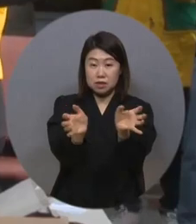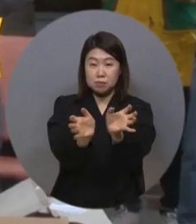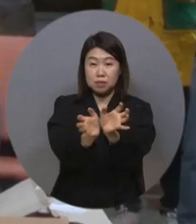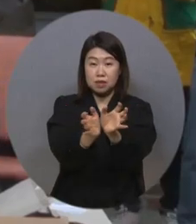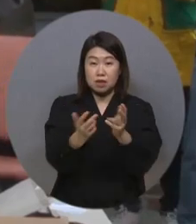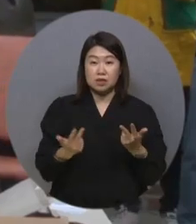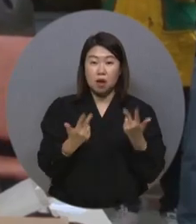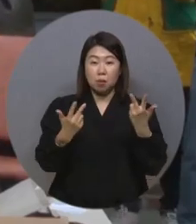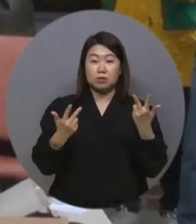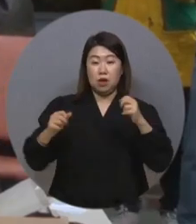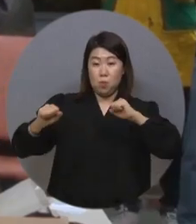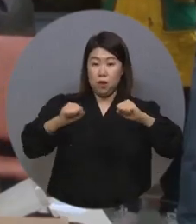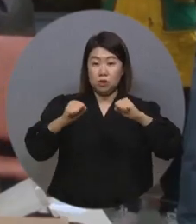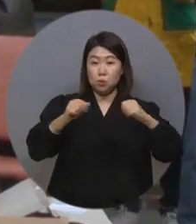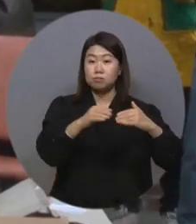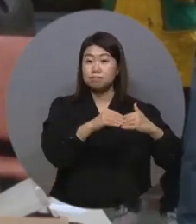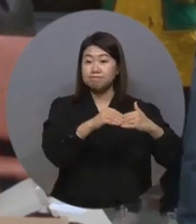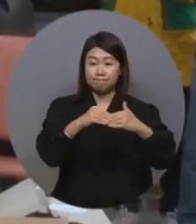농촌기능봉사활동이 진행됐습니다.